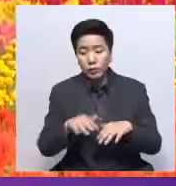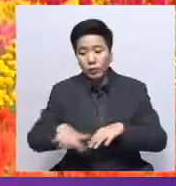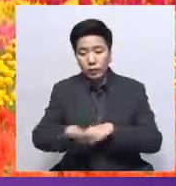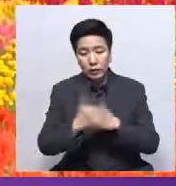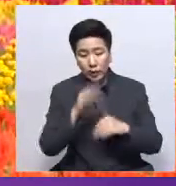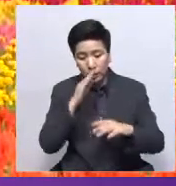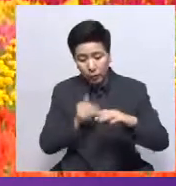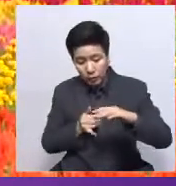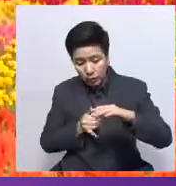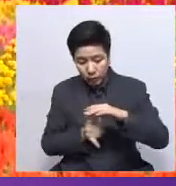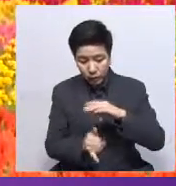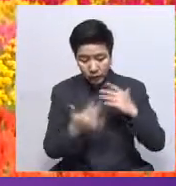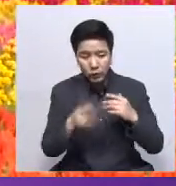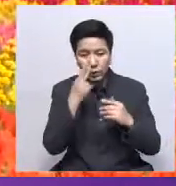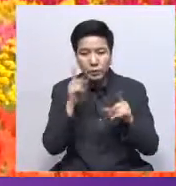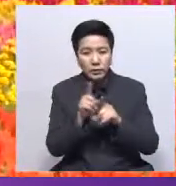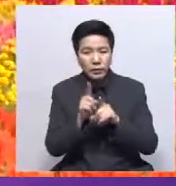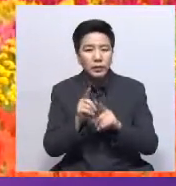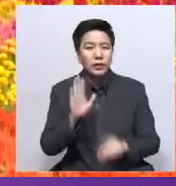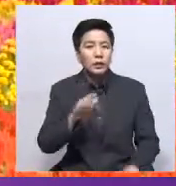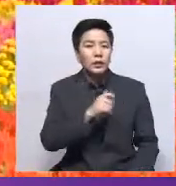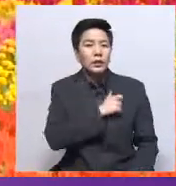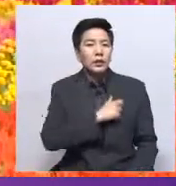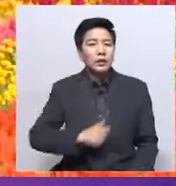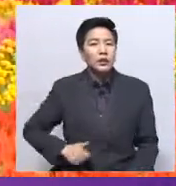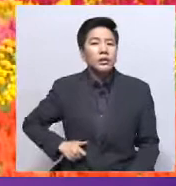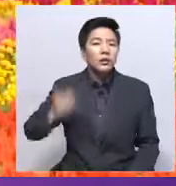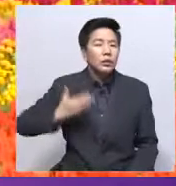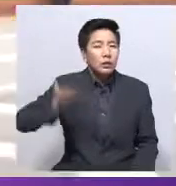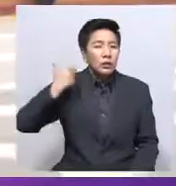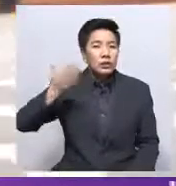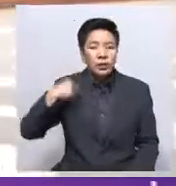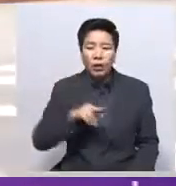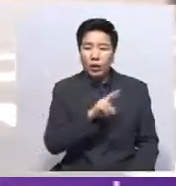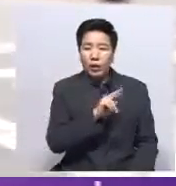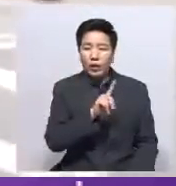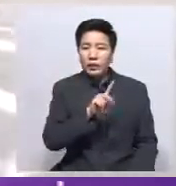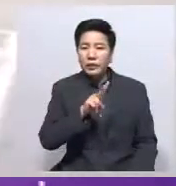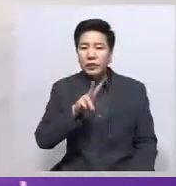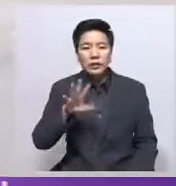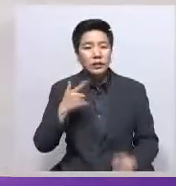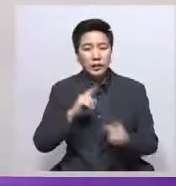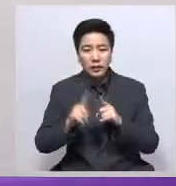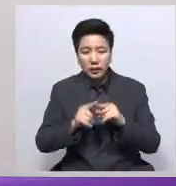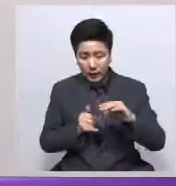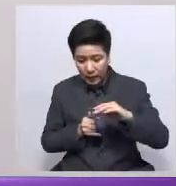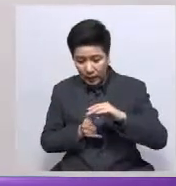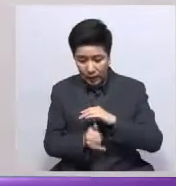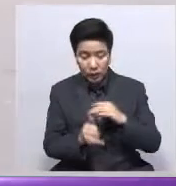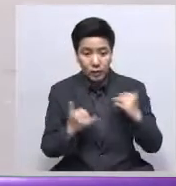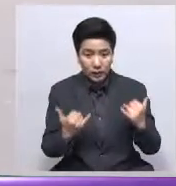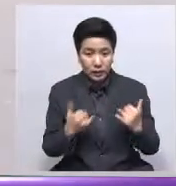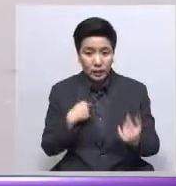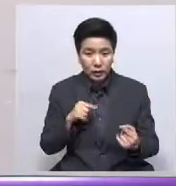านเมื่อได้เข้ามาแล้วเหมือนกับหลุดเข้าไปอยู่ในยุคของรัตนโกสินทร์ตอนต้นเลยทีเดียวครับเพียงก้าวแรกที่ได้เข้ามายังพระลานพระรา